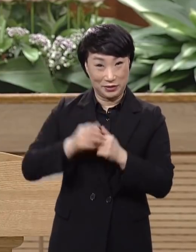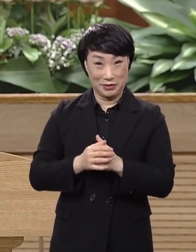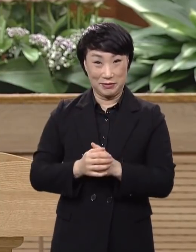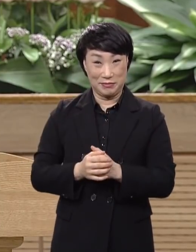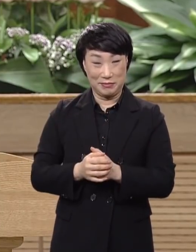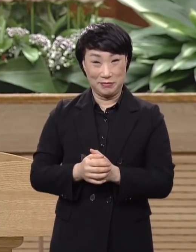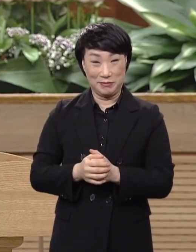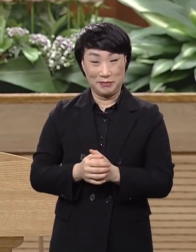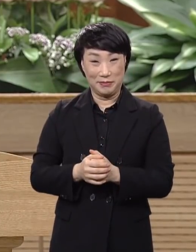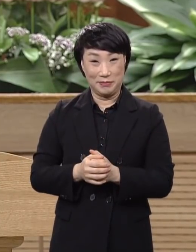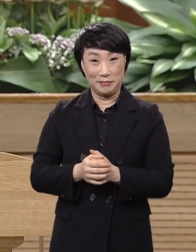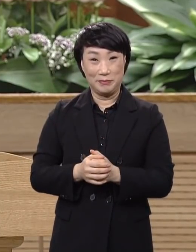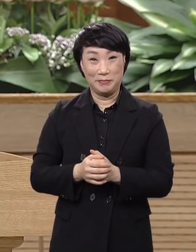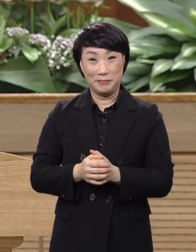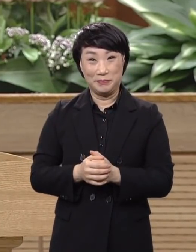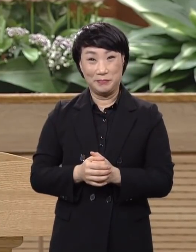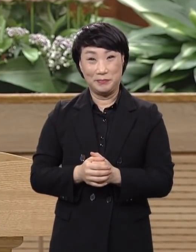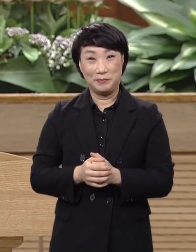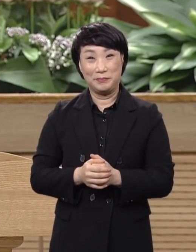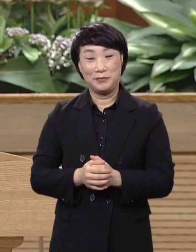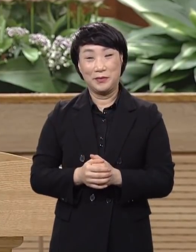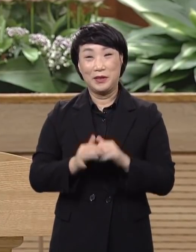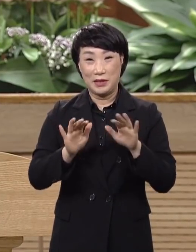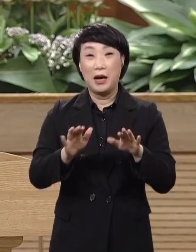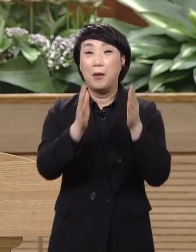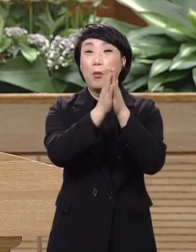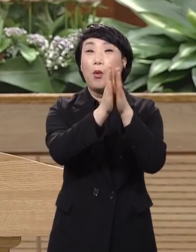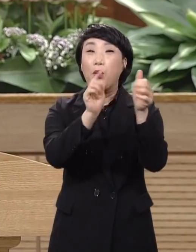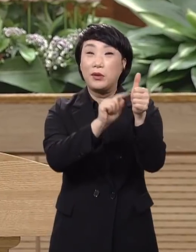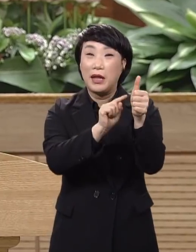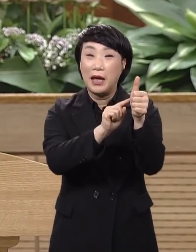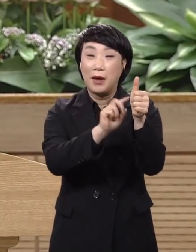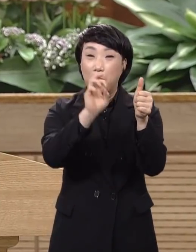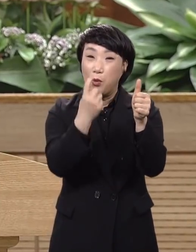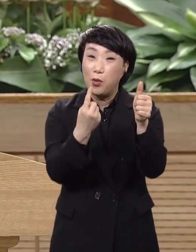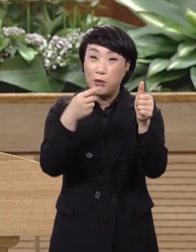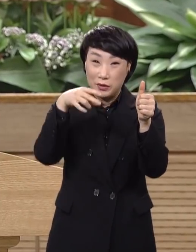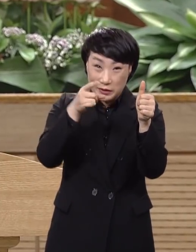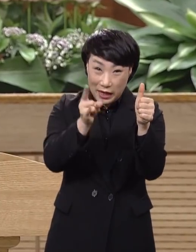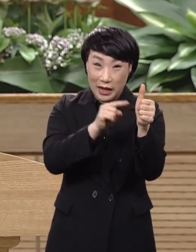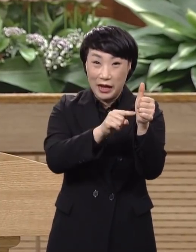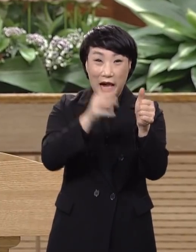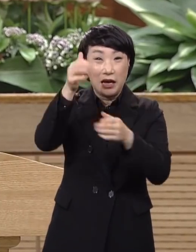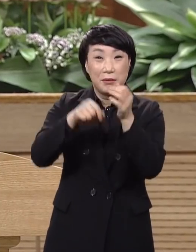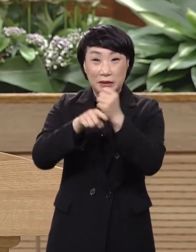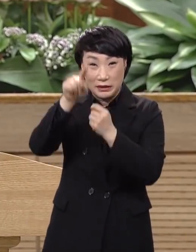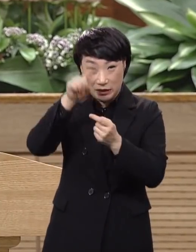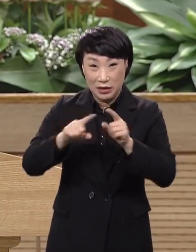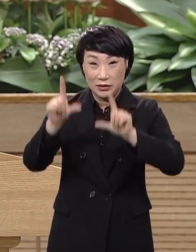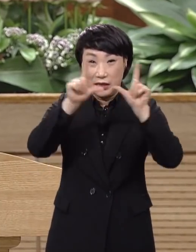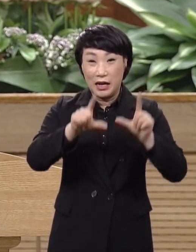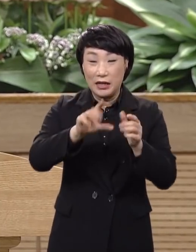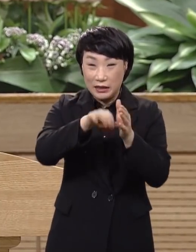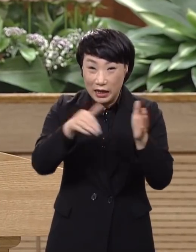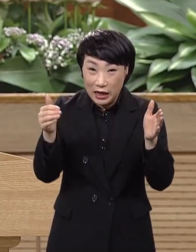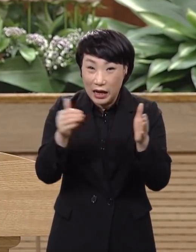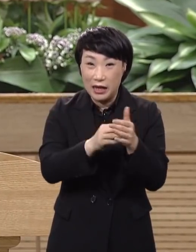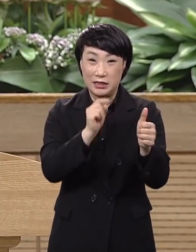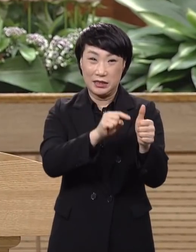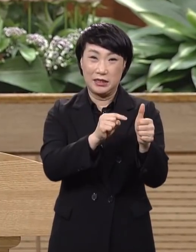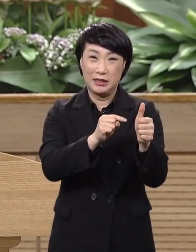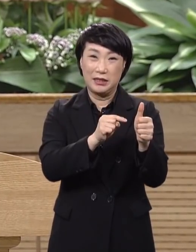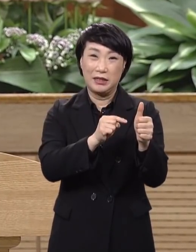분입니다. 예, 모세도 하나님의 뜻대로 살기까지 많은